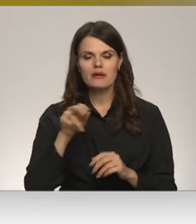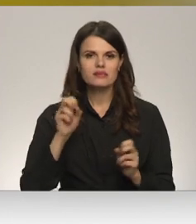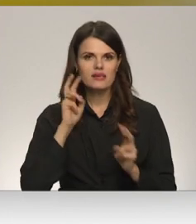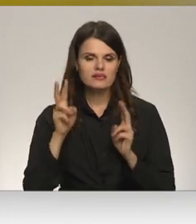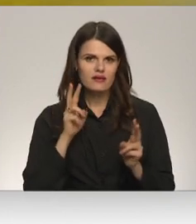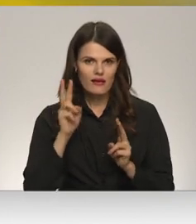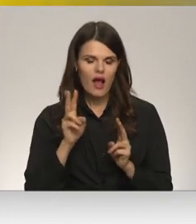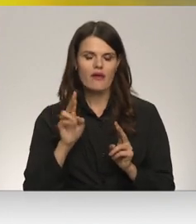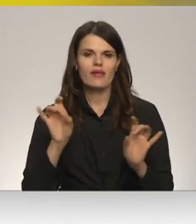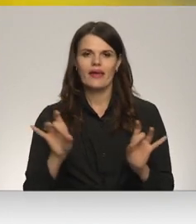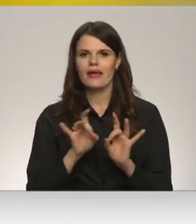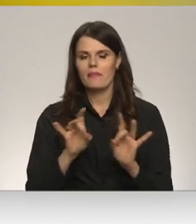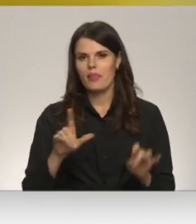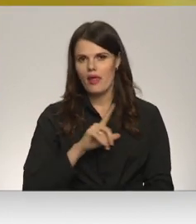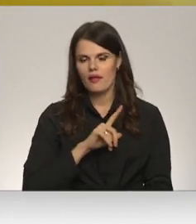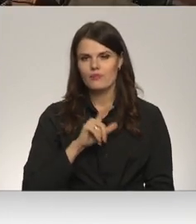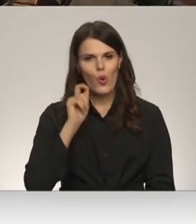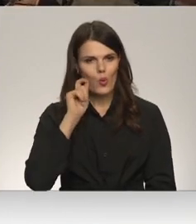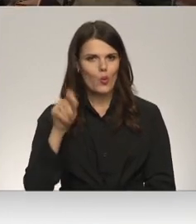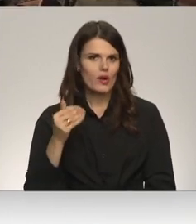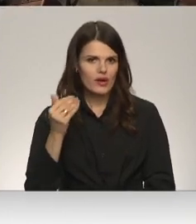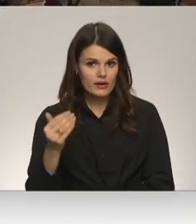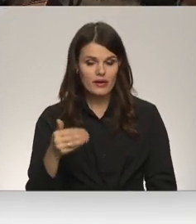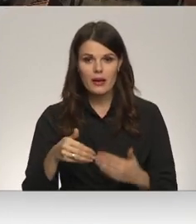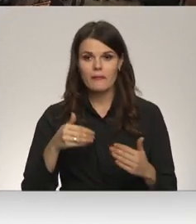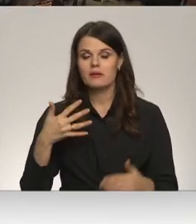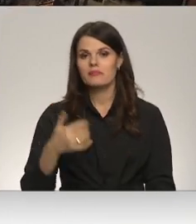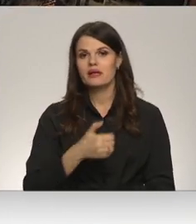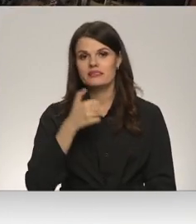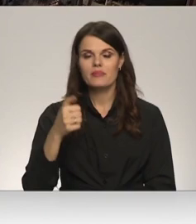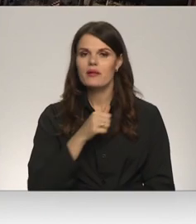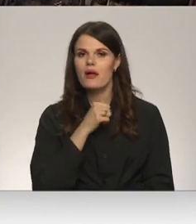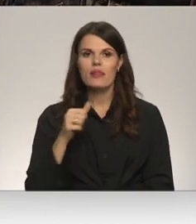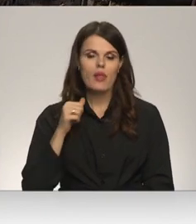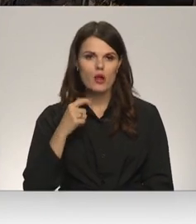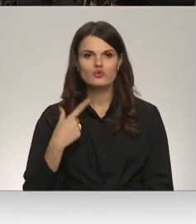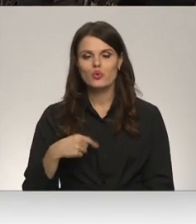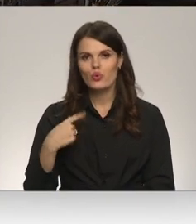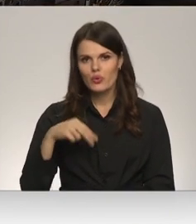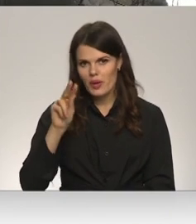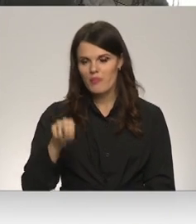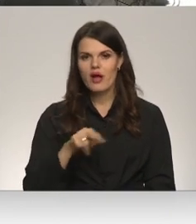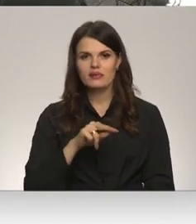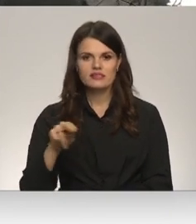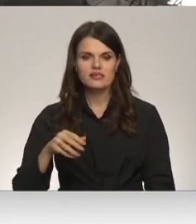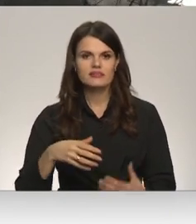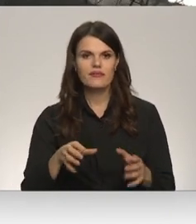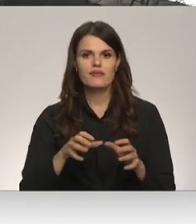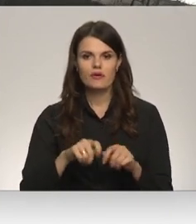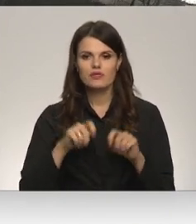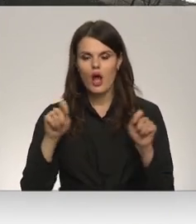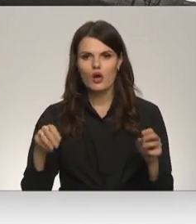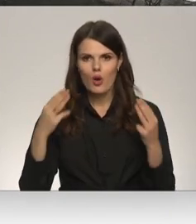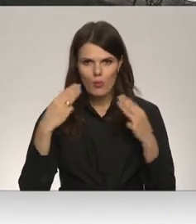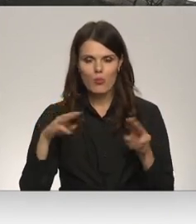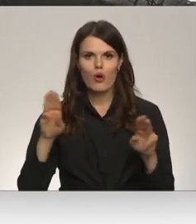atskaņot Ukrainas himnas motīvu. Pirms nepilniem 5 gadiem Talso evaņģēliska luteriskās baznīcas draudze atklāja